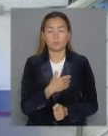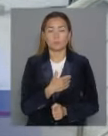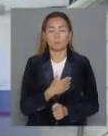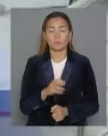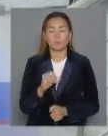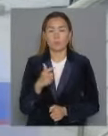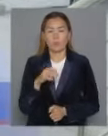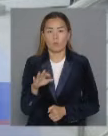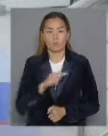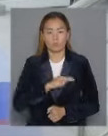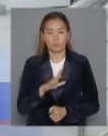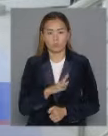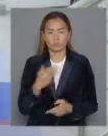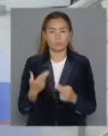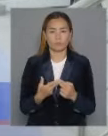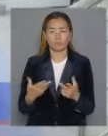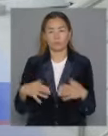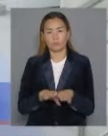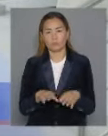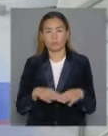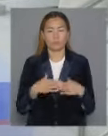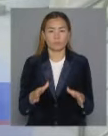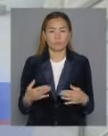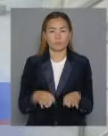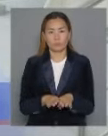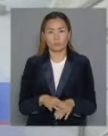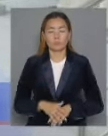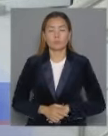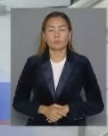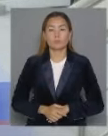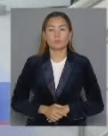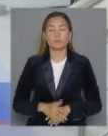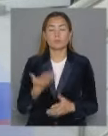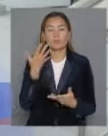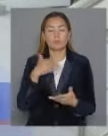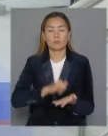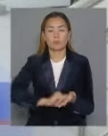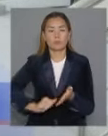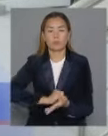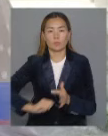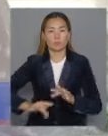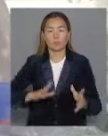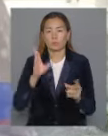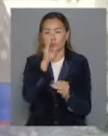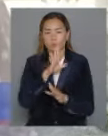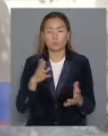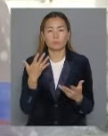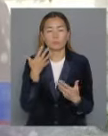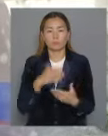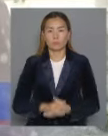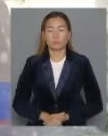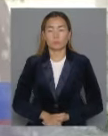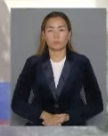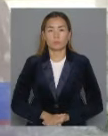екен. Енді қанша класстан кері орысша класқа дейінсек, қайтып 5 минутке тағы жабылып қалды. Сонда біз қай уақытта біз оларды тіркеп үлгеруіміз керек? Почему не принимают